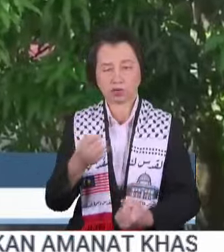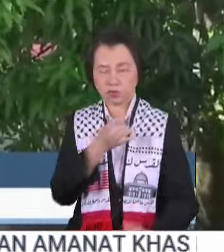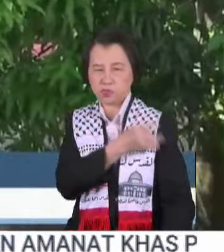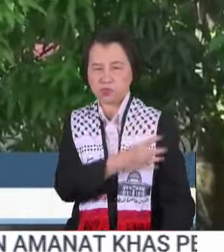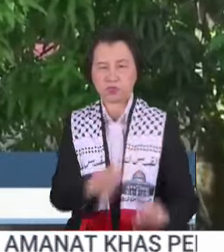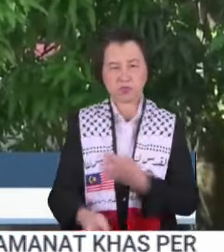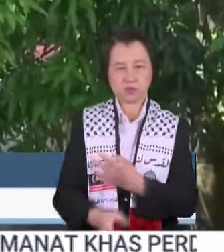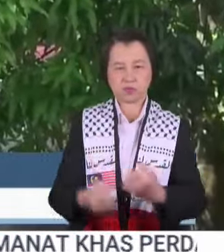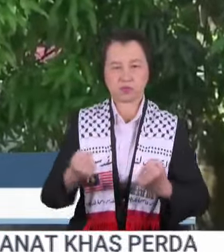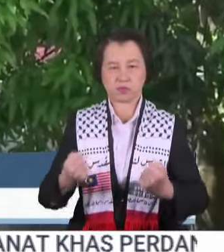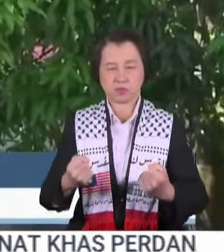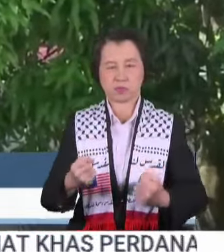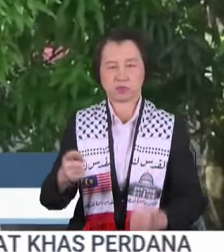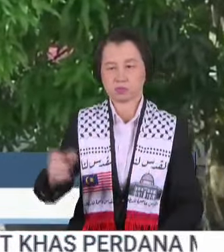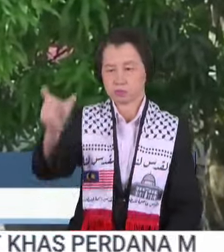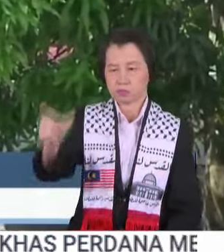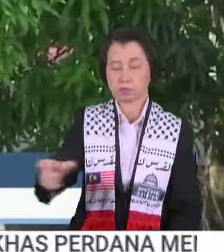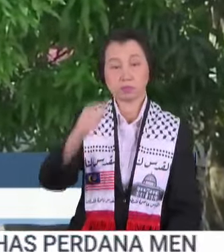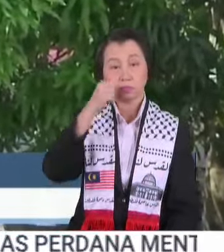Mendiang seorang yang